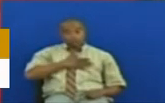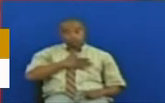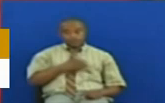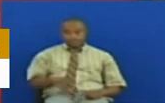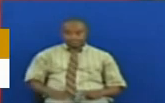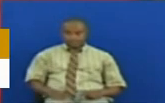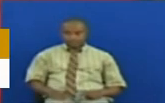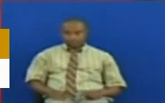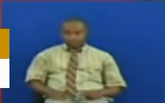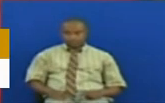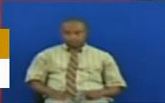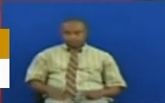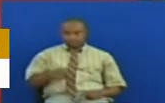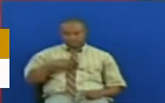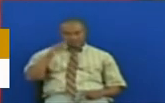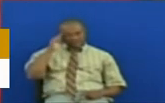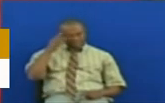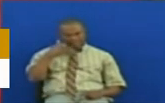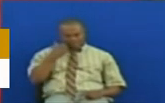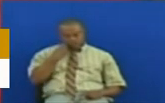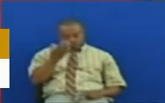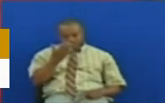nafikiri tukimwachia director general